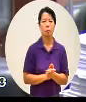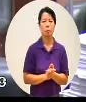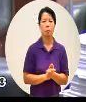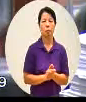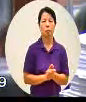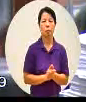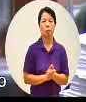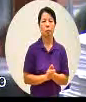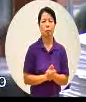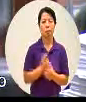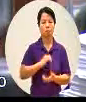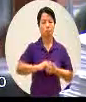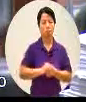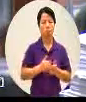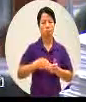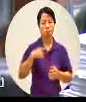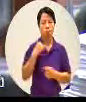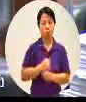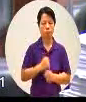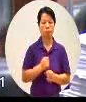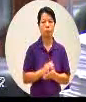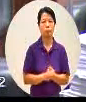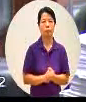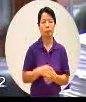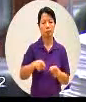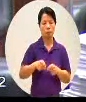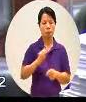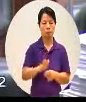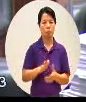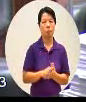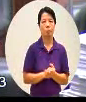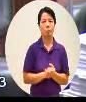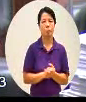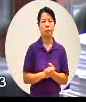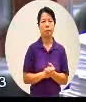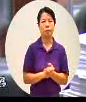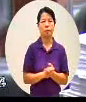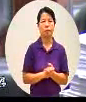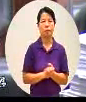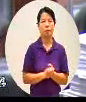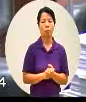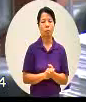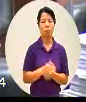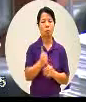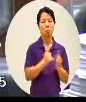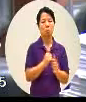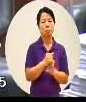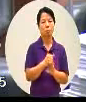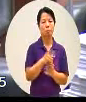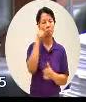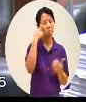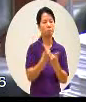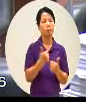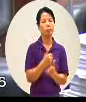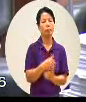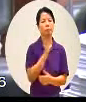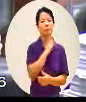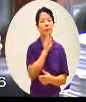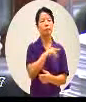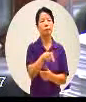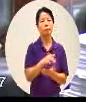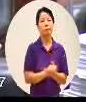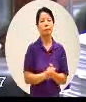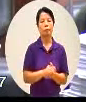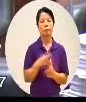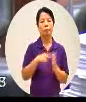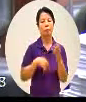我都一定要做啦，啊，都一定是爱做的计划啦。啊，你们安怎拢免讲啊？这个叫说